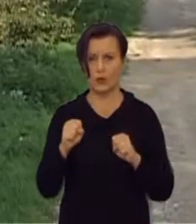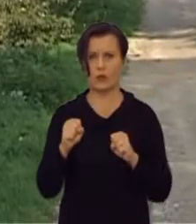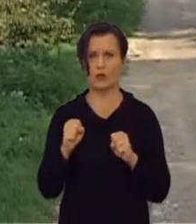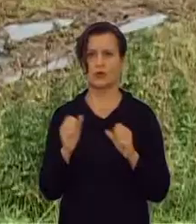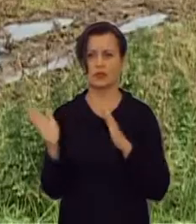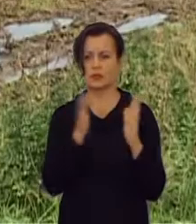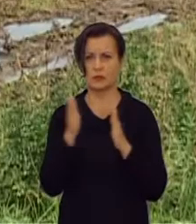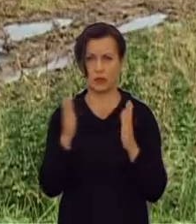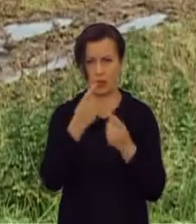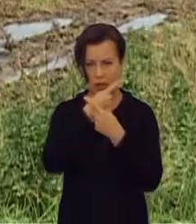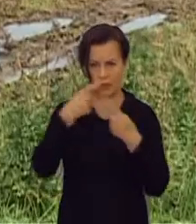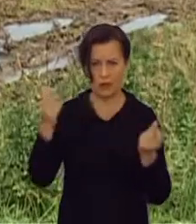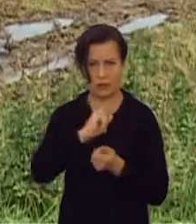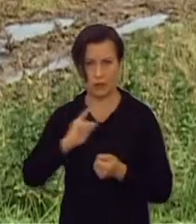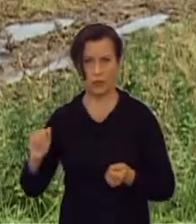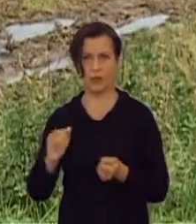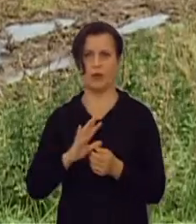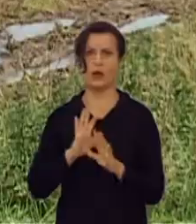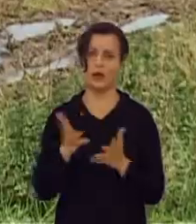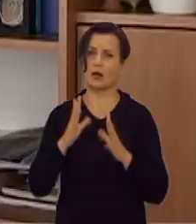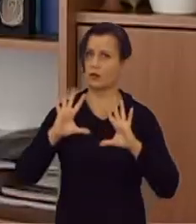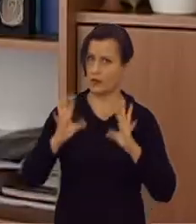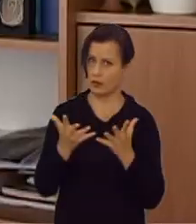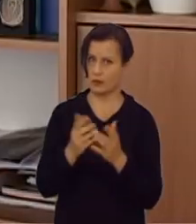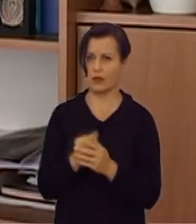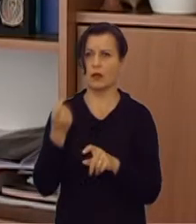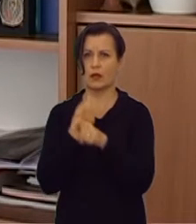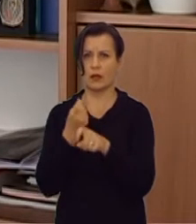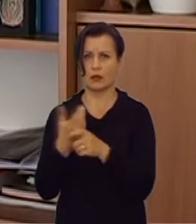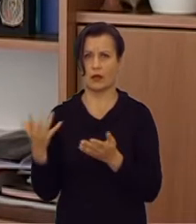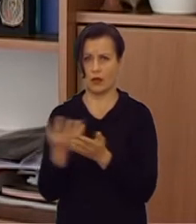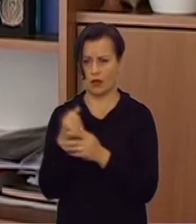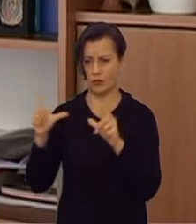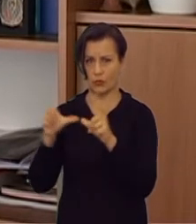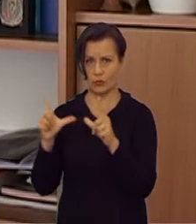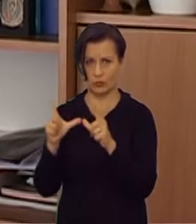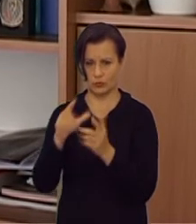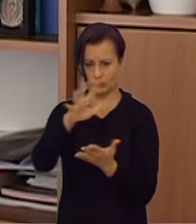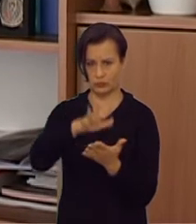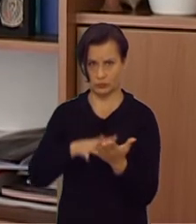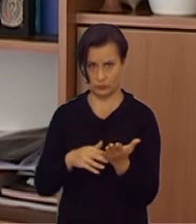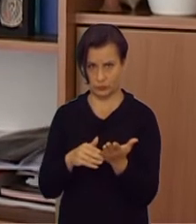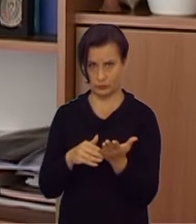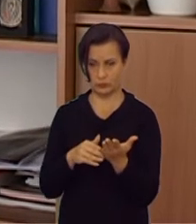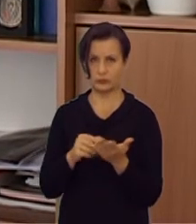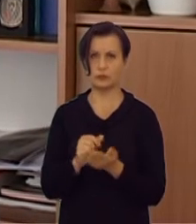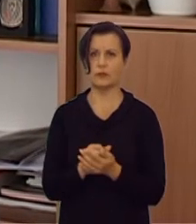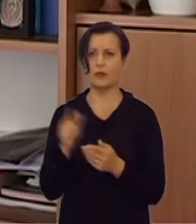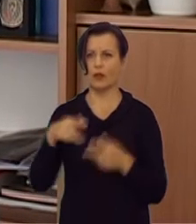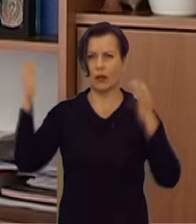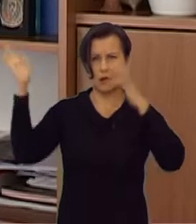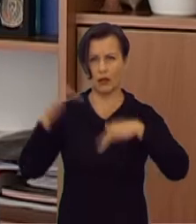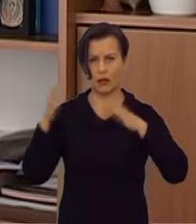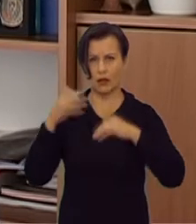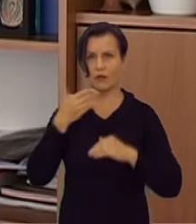skelbiamas ekstremalus įvykis arba ekstremali situacija. Komisija gavo Kėdainių krašto ūkininkų sąjungos kreipimąsi, kad